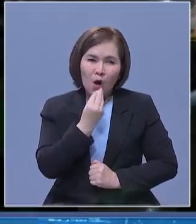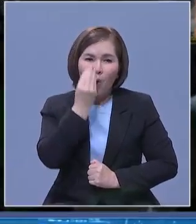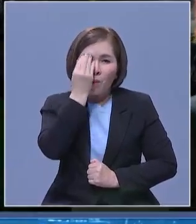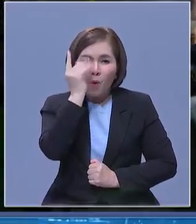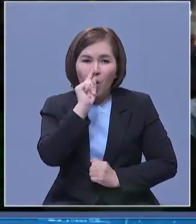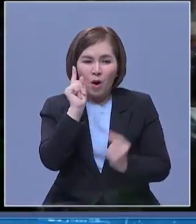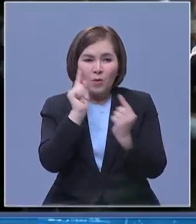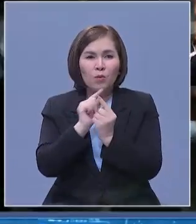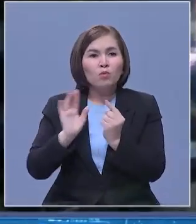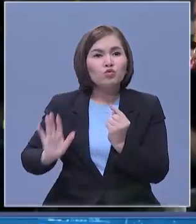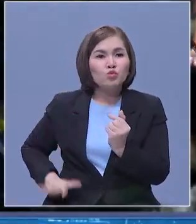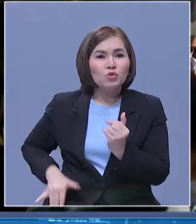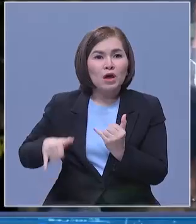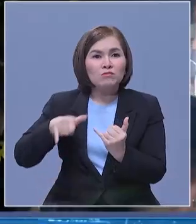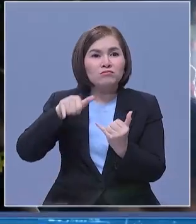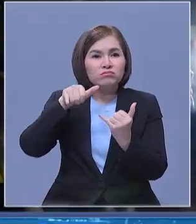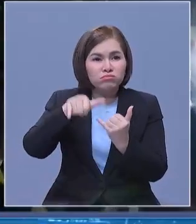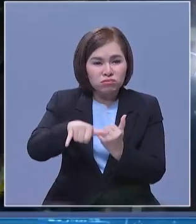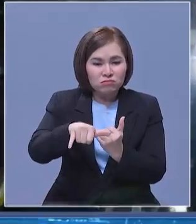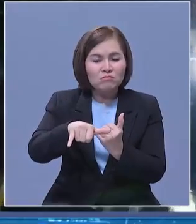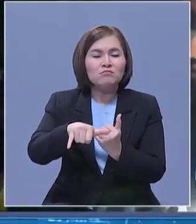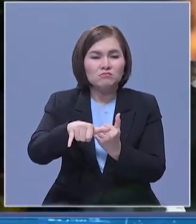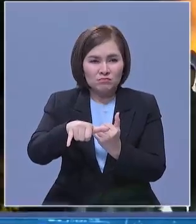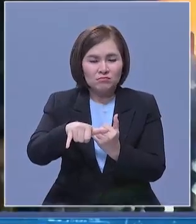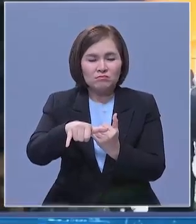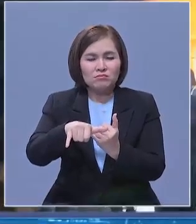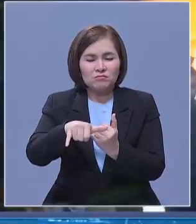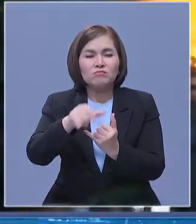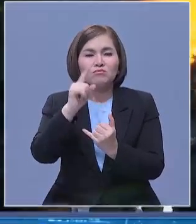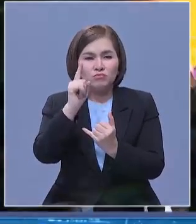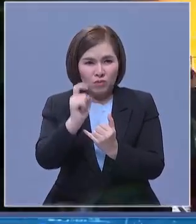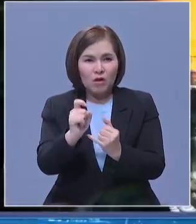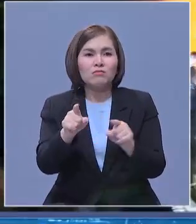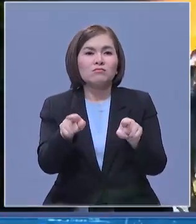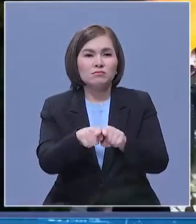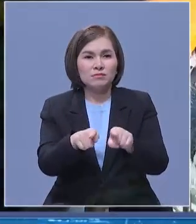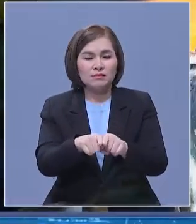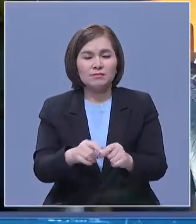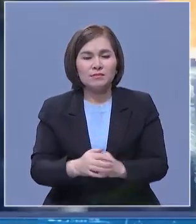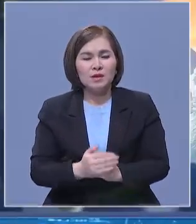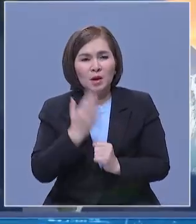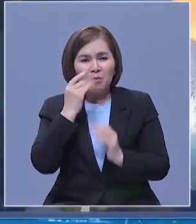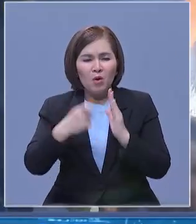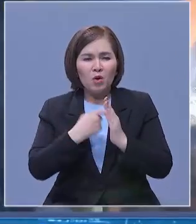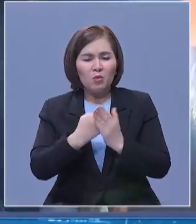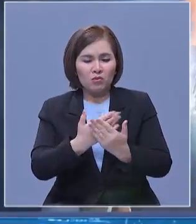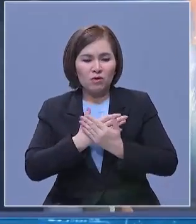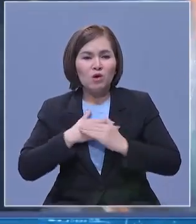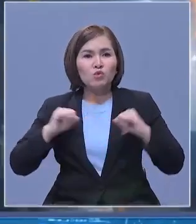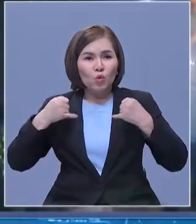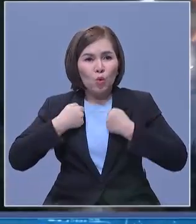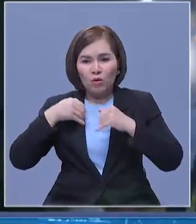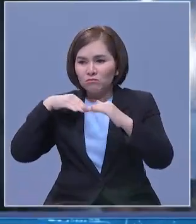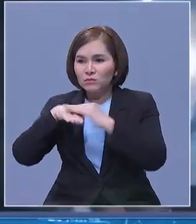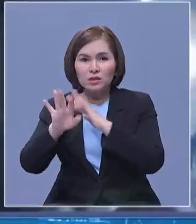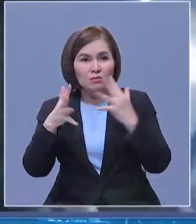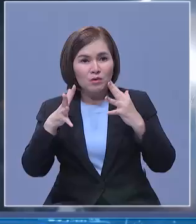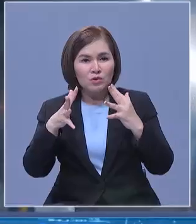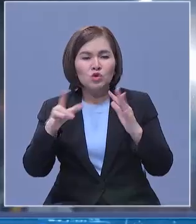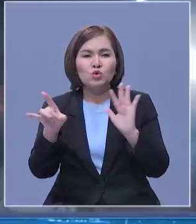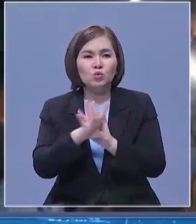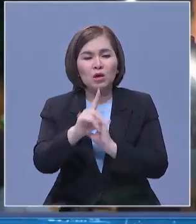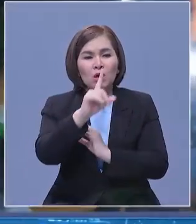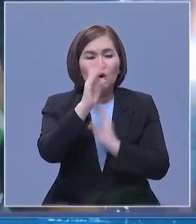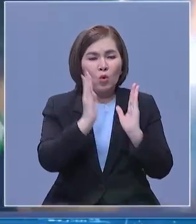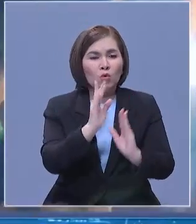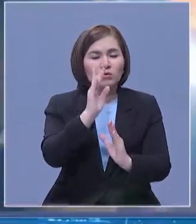สุนัขอีกหนึ่งตัวคุณจอยเป็นสุนัขคู่ใจของคุณตาก็คงจะรักเจ้าของมากเฝ้าไม่ห่างแล้วก็ตายจากไปด้วยเ